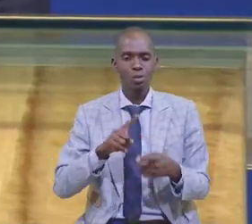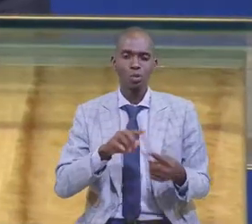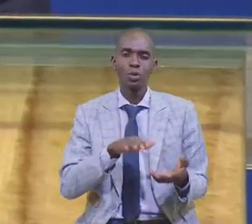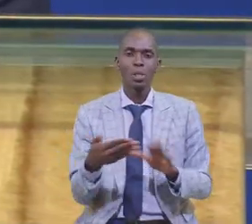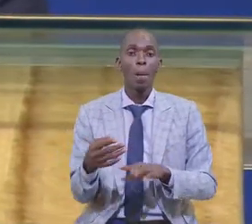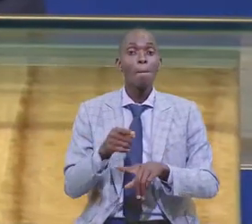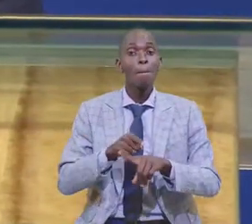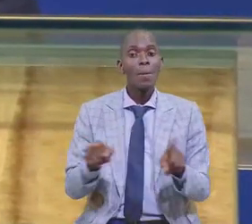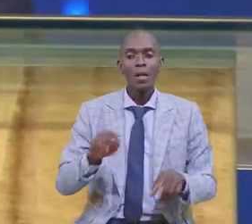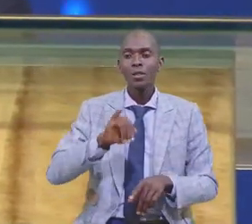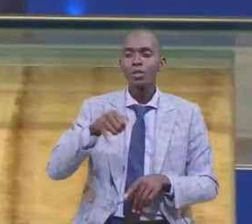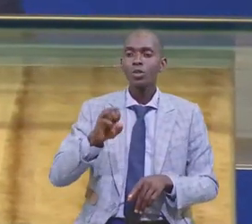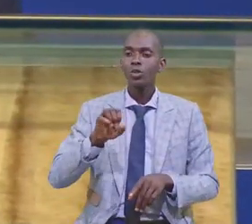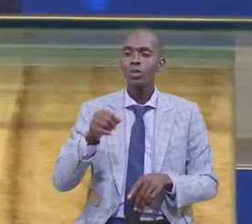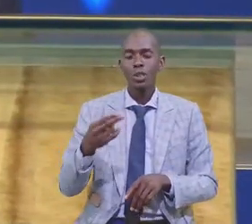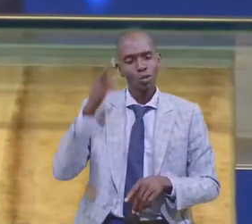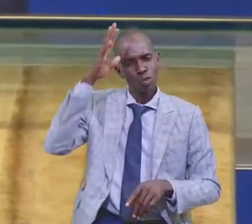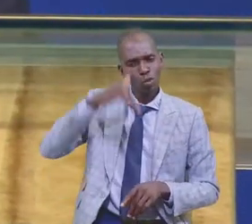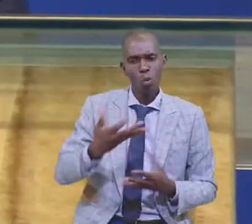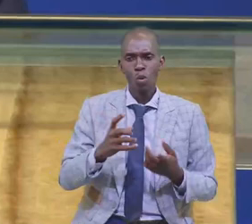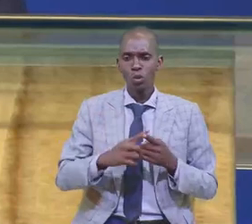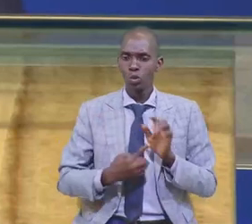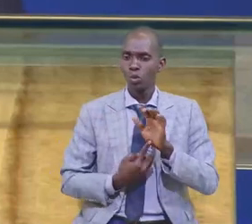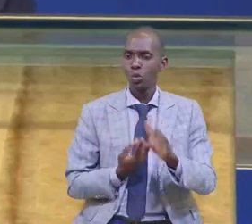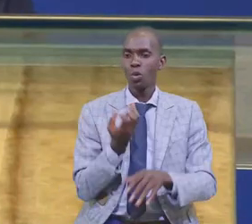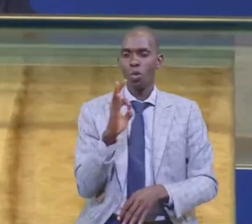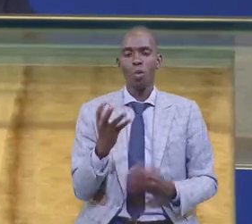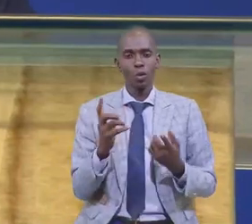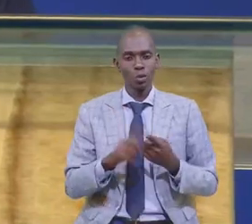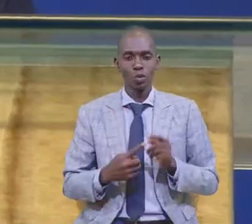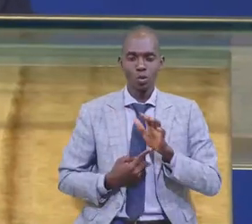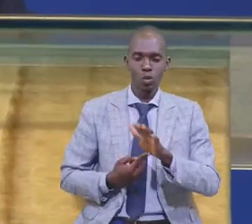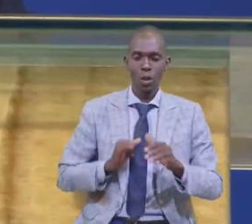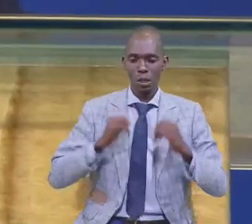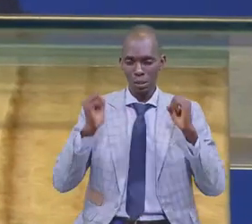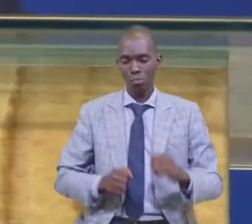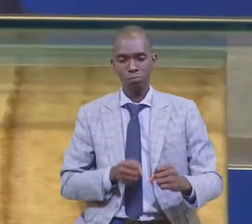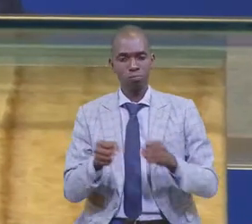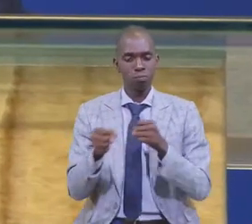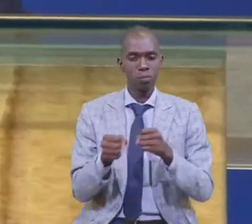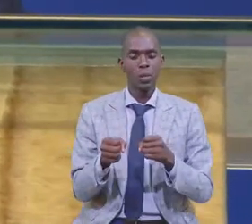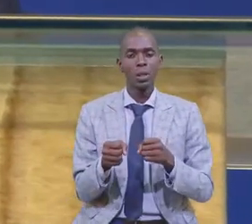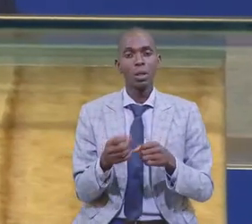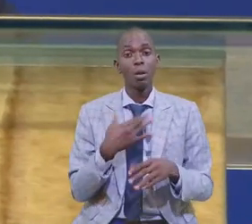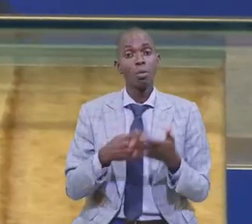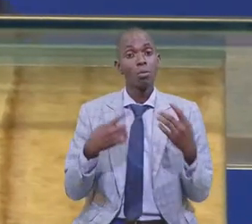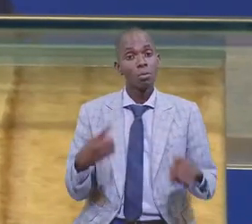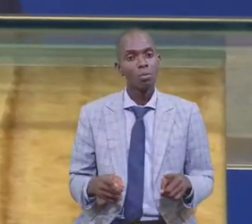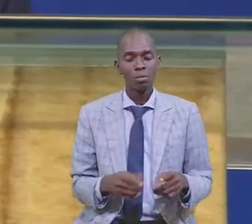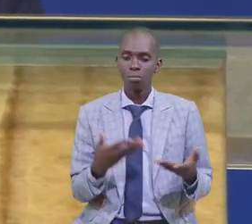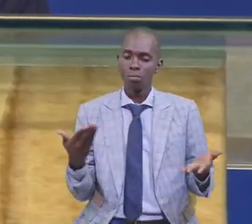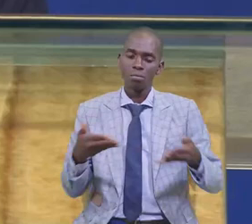empressé. Il voudrait démontrer la force, le courage. Il voudrait se battre. Il